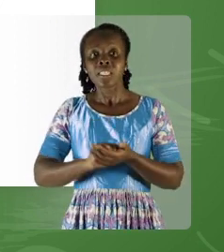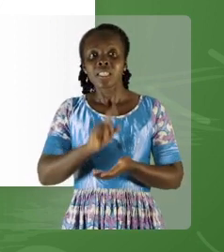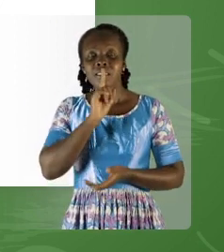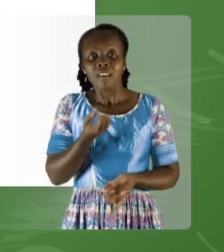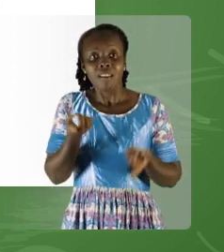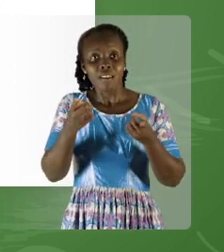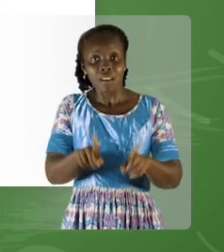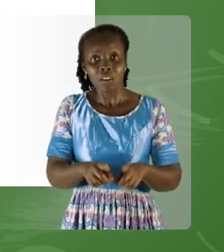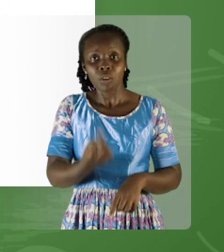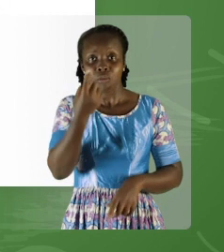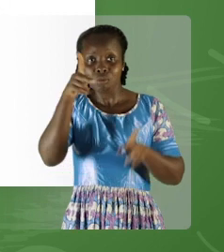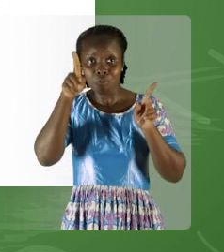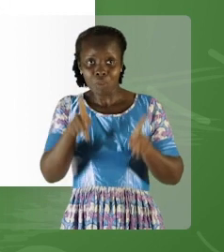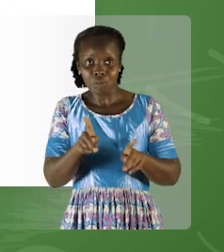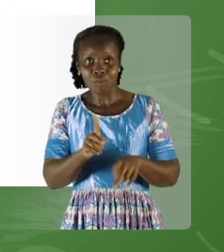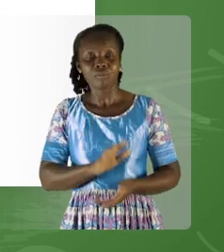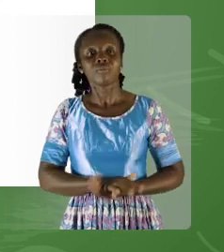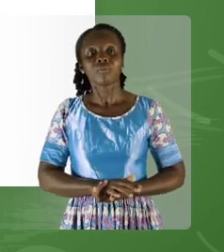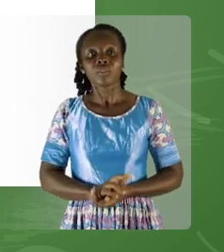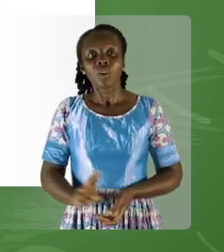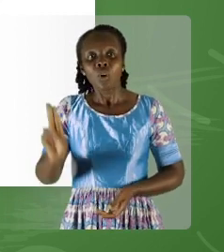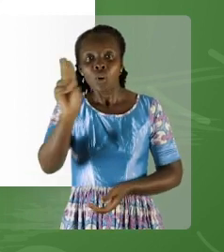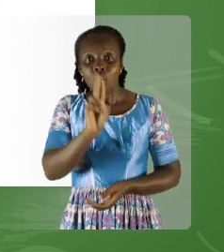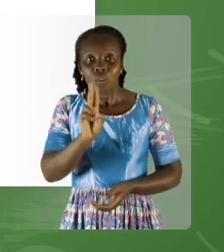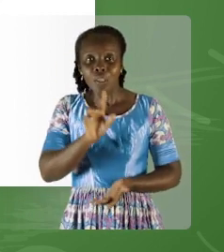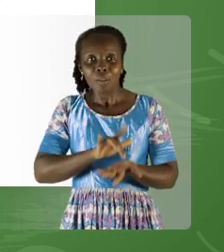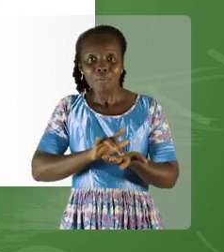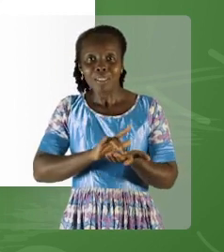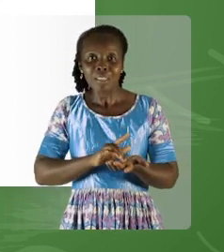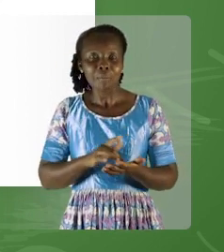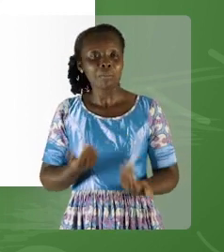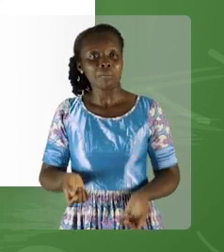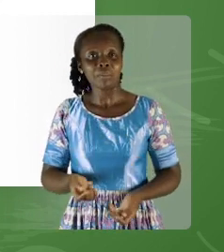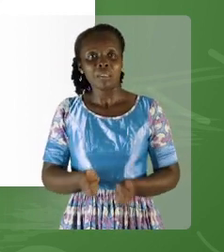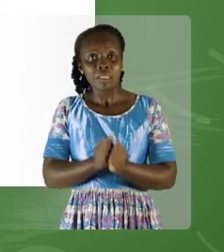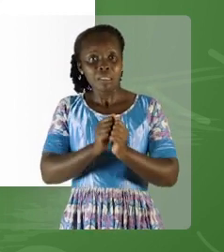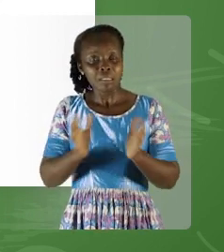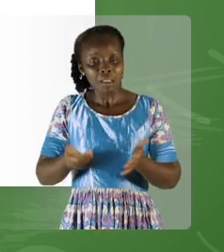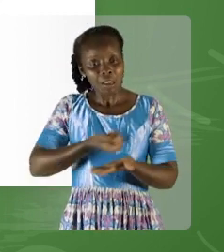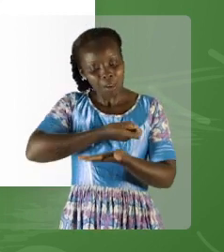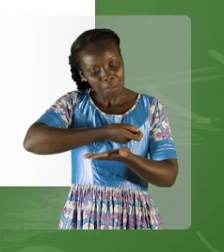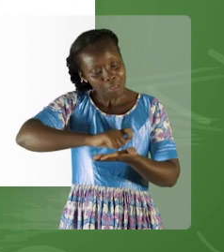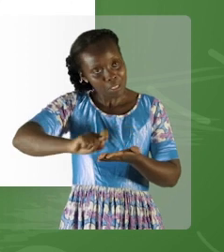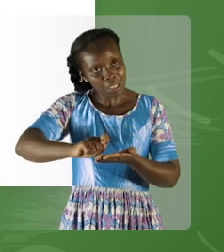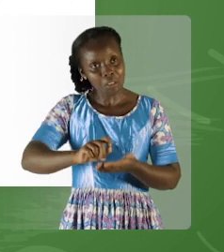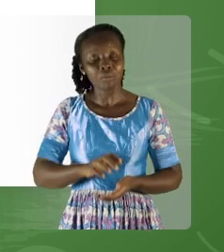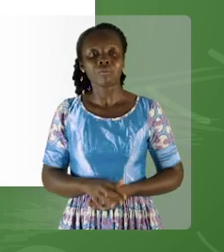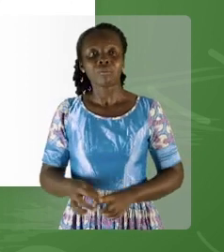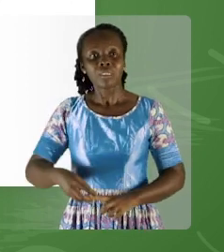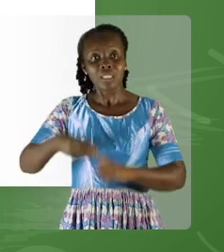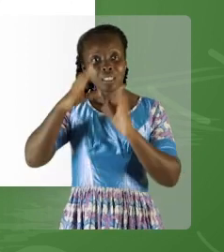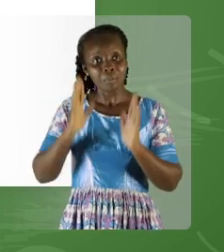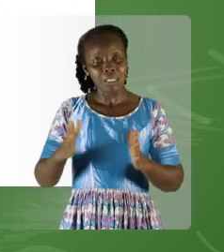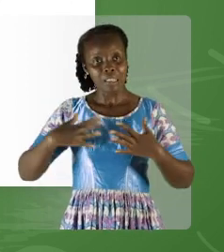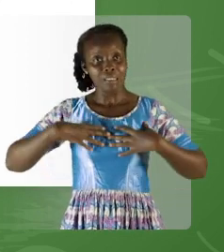L'automédication est le fait qu'un individu prenne un médicament sans la prescription